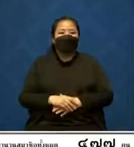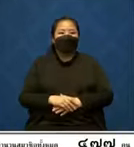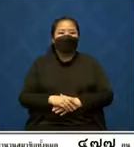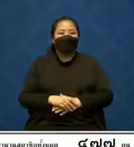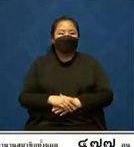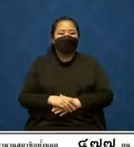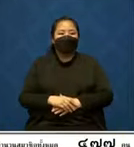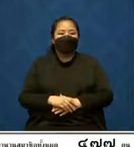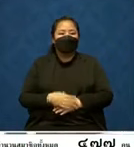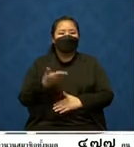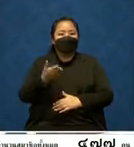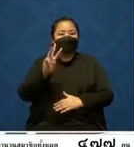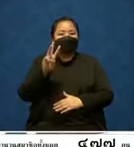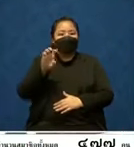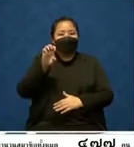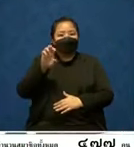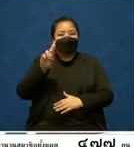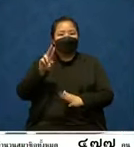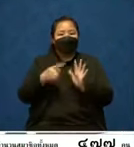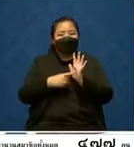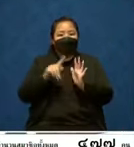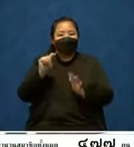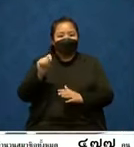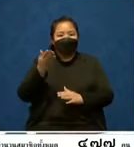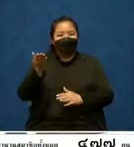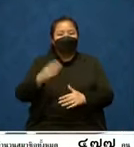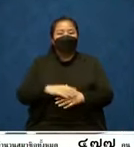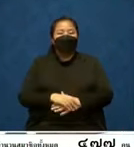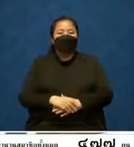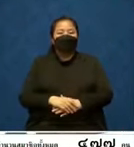ท่านวิรัตวรสิรินครับ